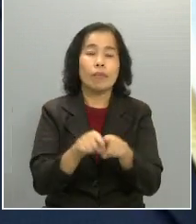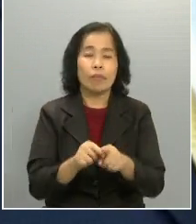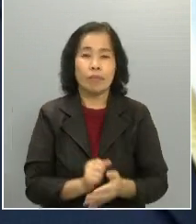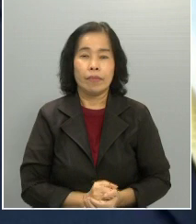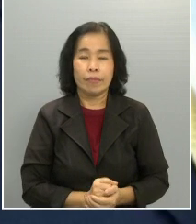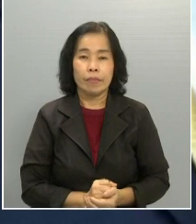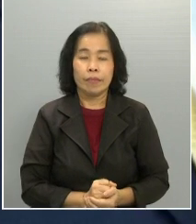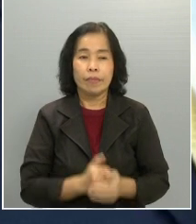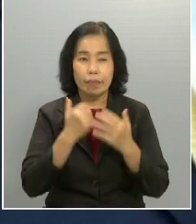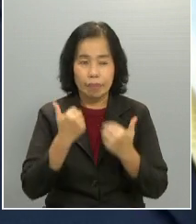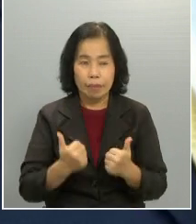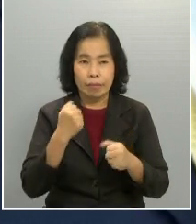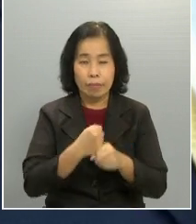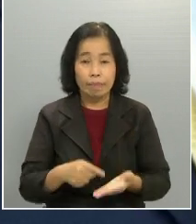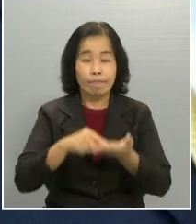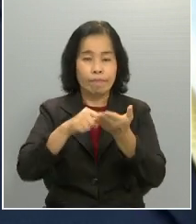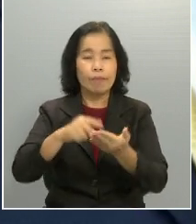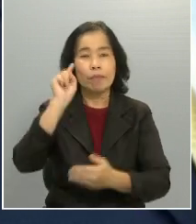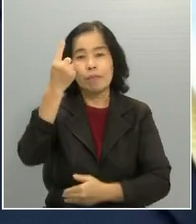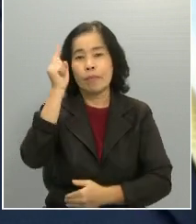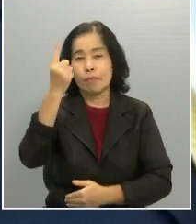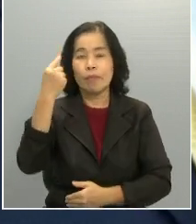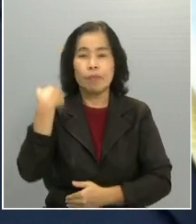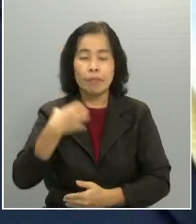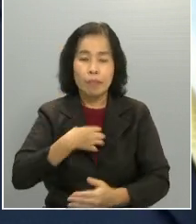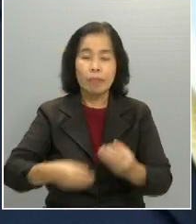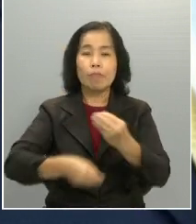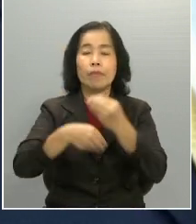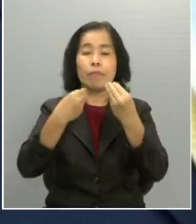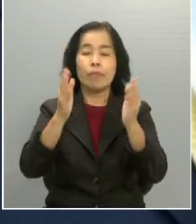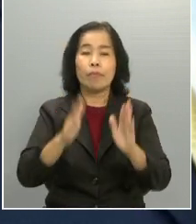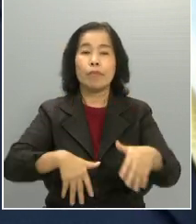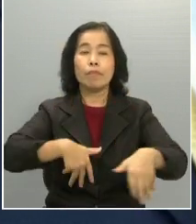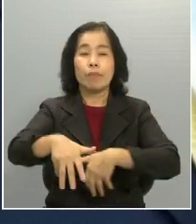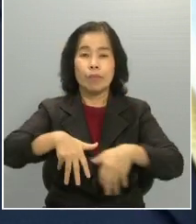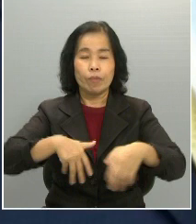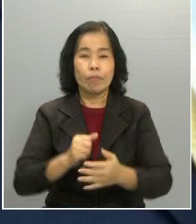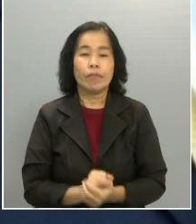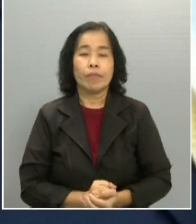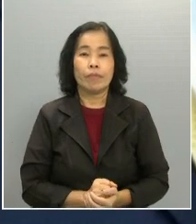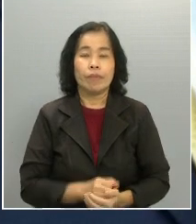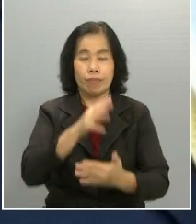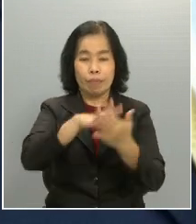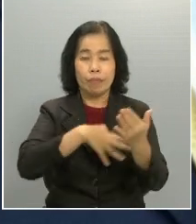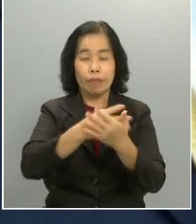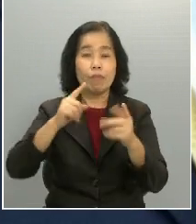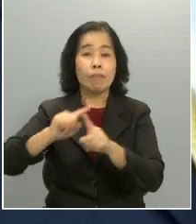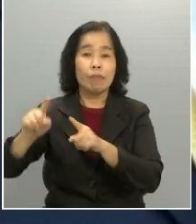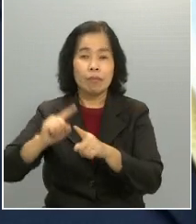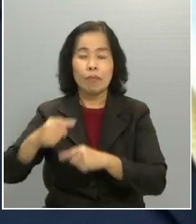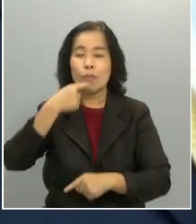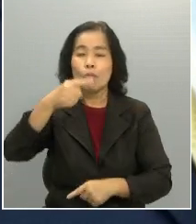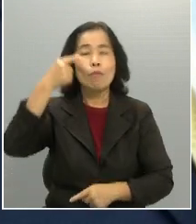แล้วก็จะนำเสนอสิ่งใหม่ๆที่ตรงกรอบความต้องการของประชาชนและทุกนโยบายไม่ใช่แค่พูดขายฝัน